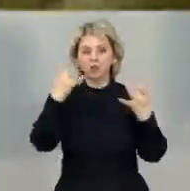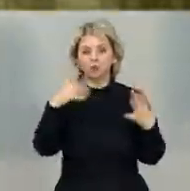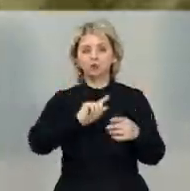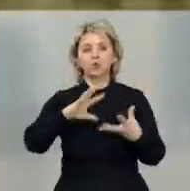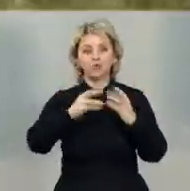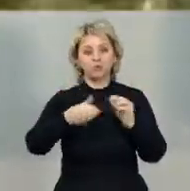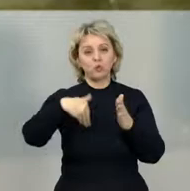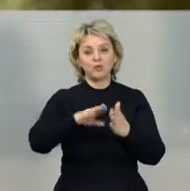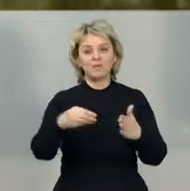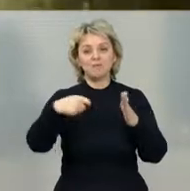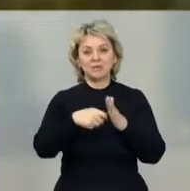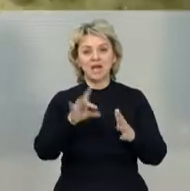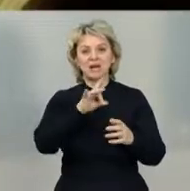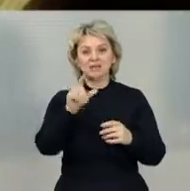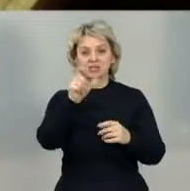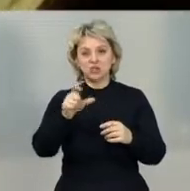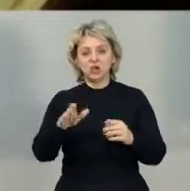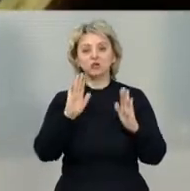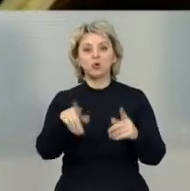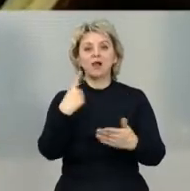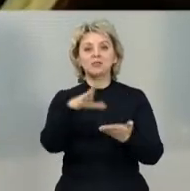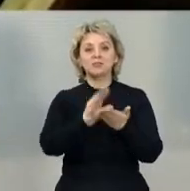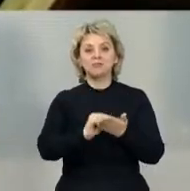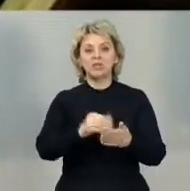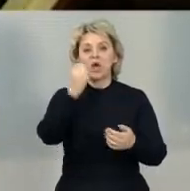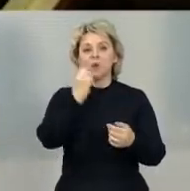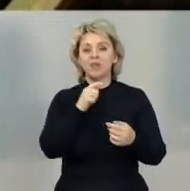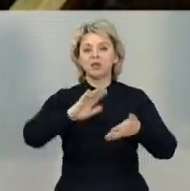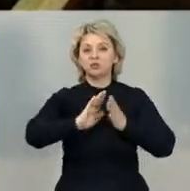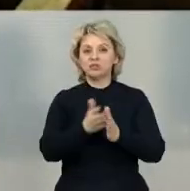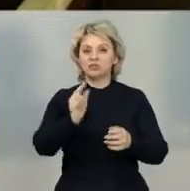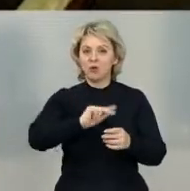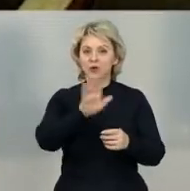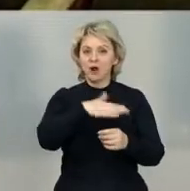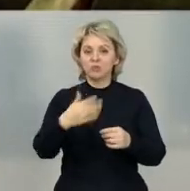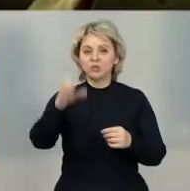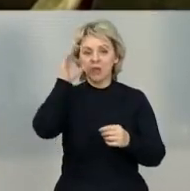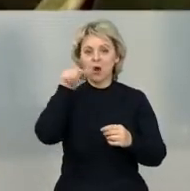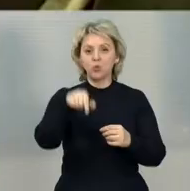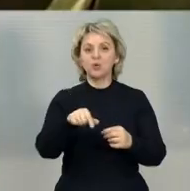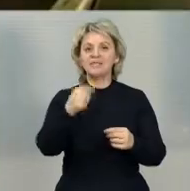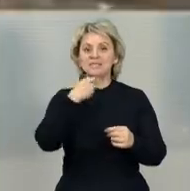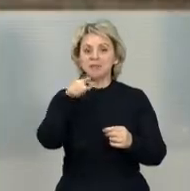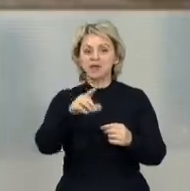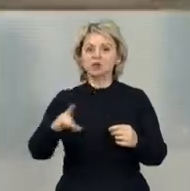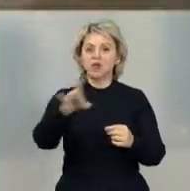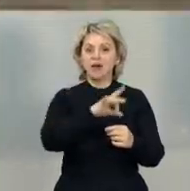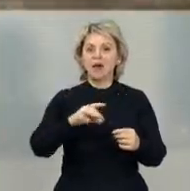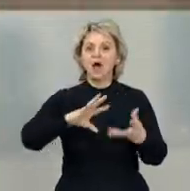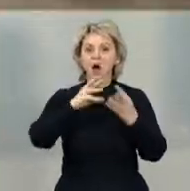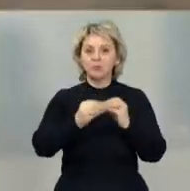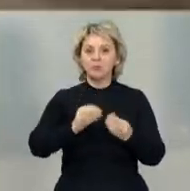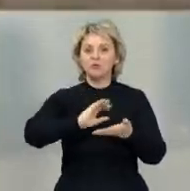итоге улучшит питание россиян. Вот только один пример. Благодаря тесному взаимодействию с наукой в Семикаракорском районе